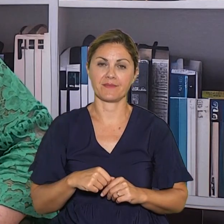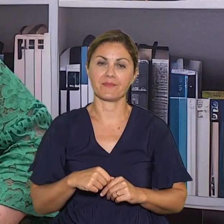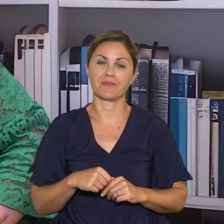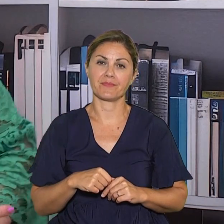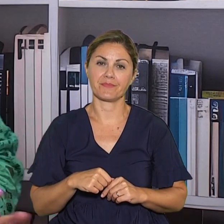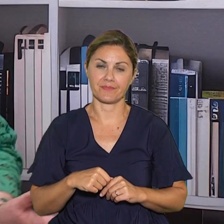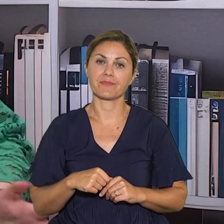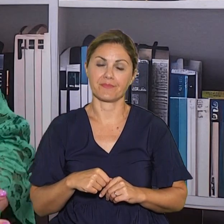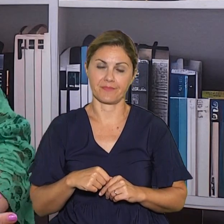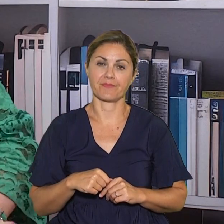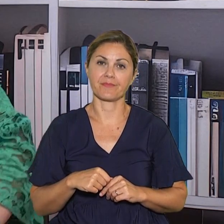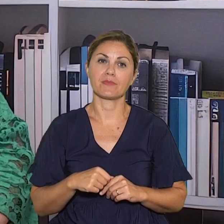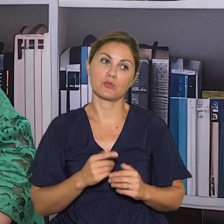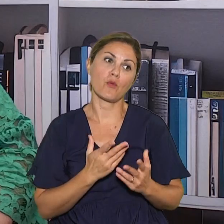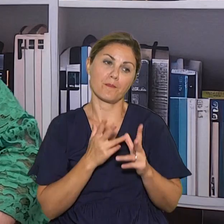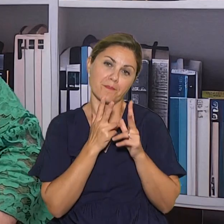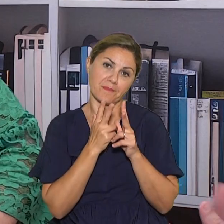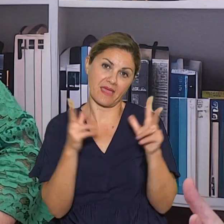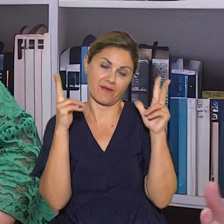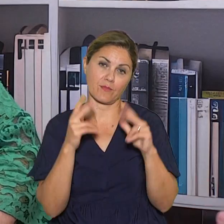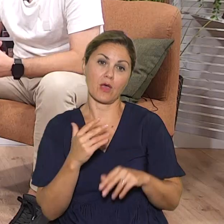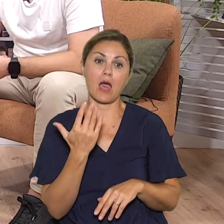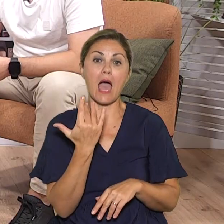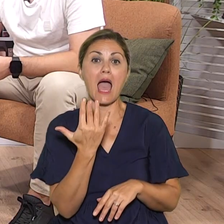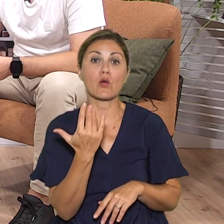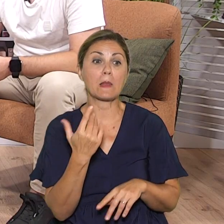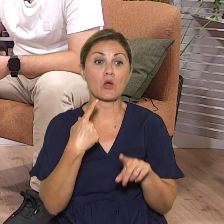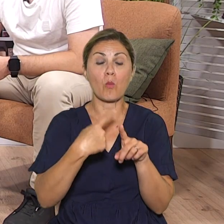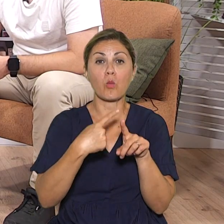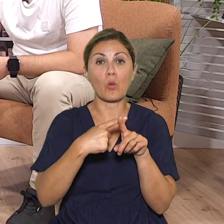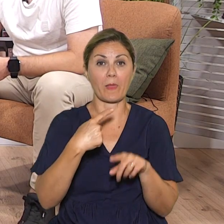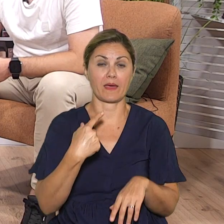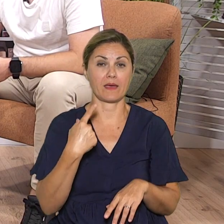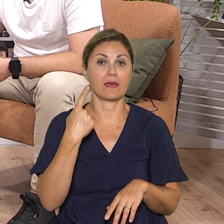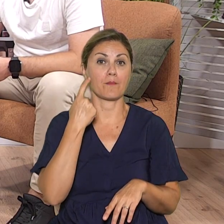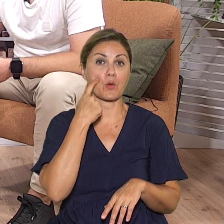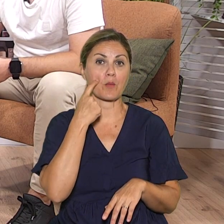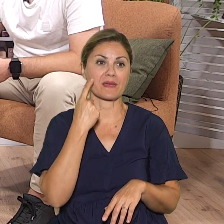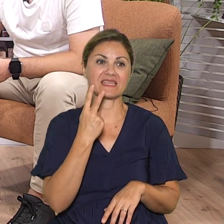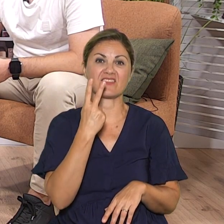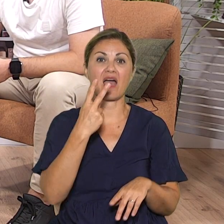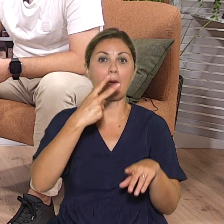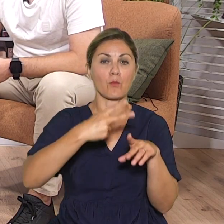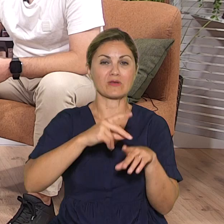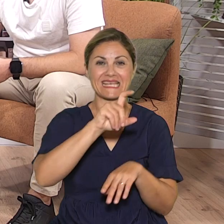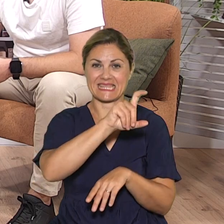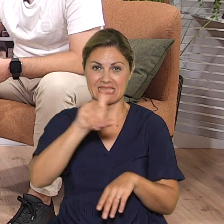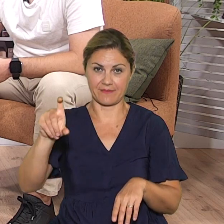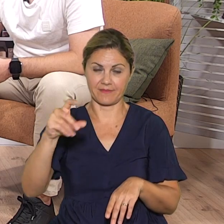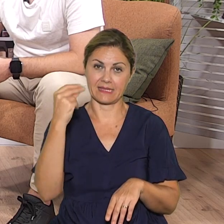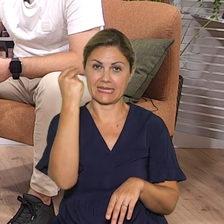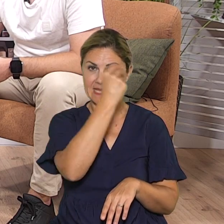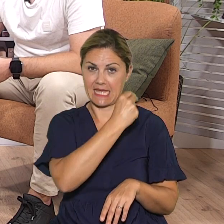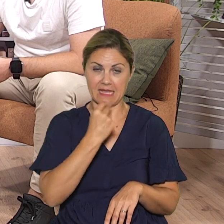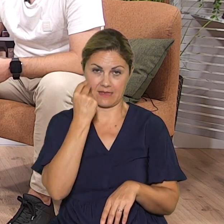na zborski način. Mm-hmm. I koliko često imate probe? Imamo 2 puta sedmično, nedjelja